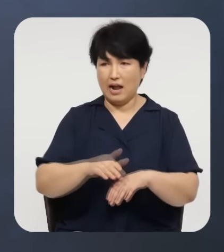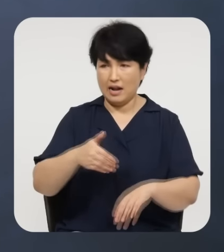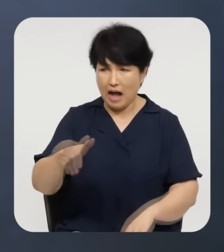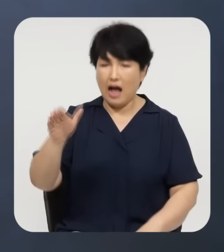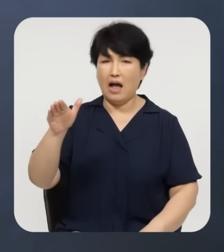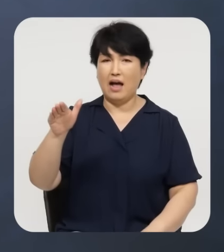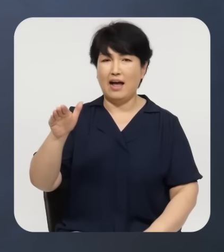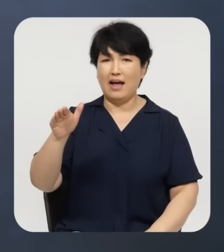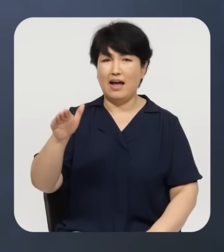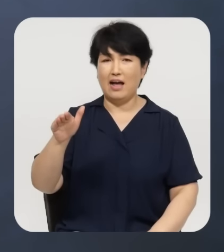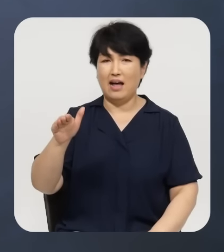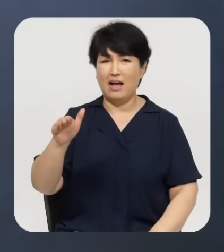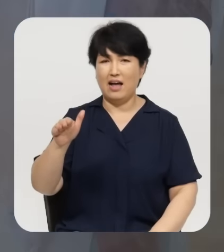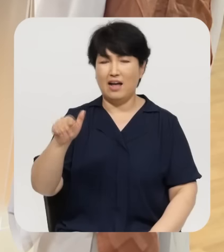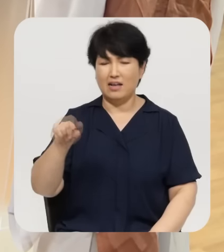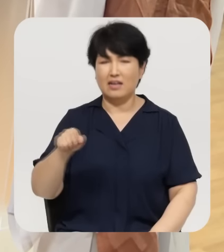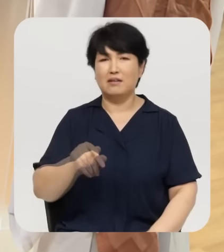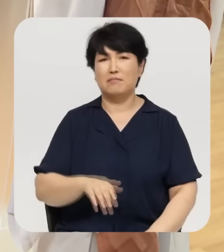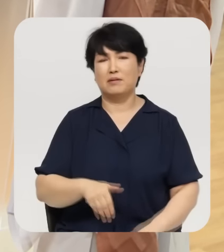돼.